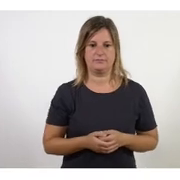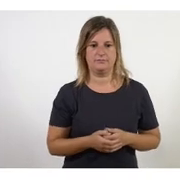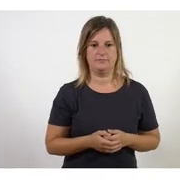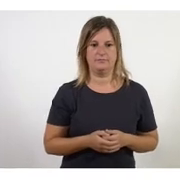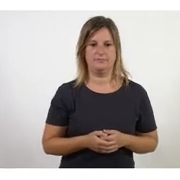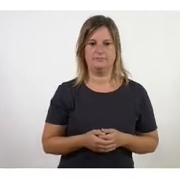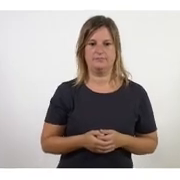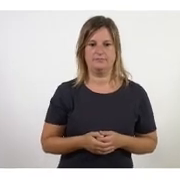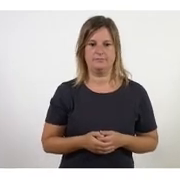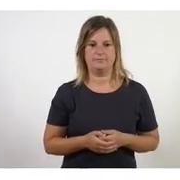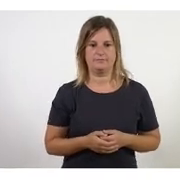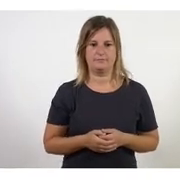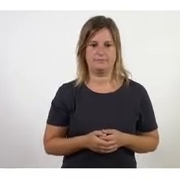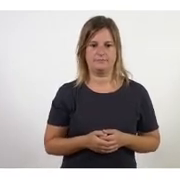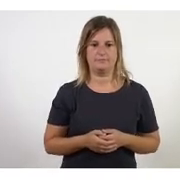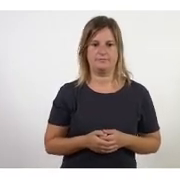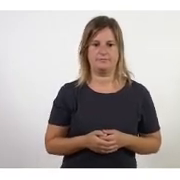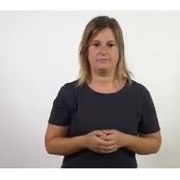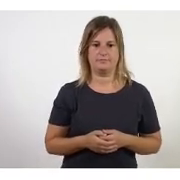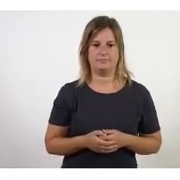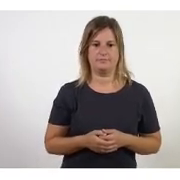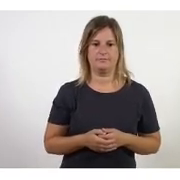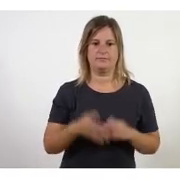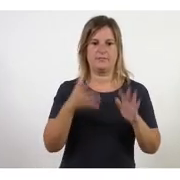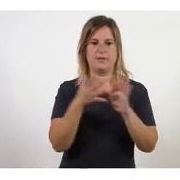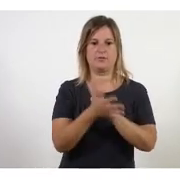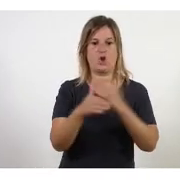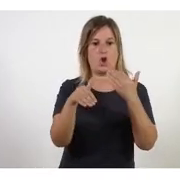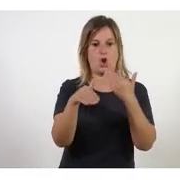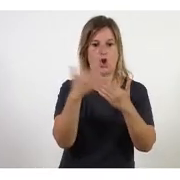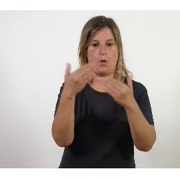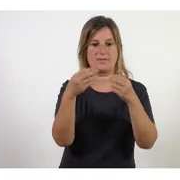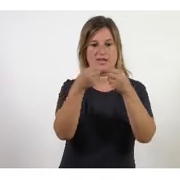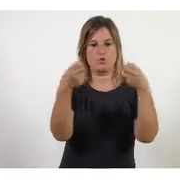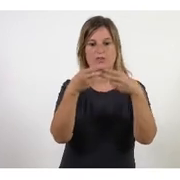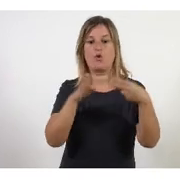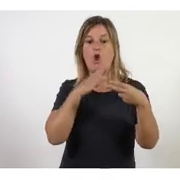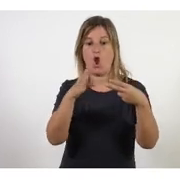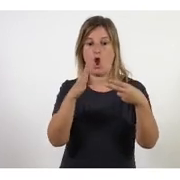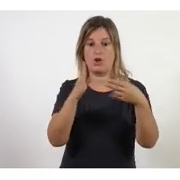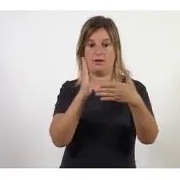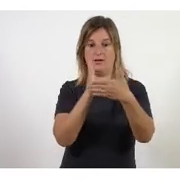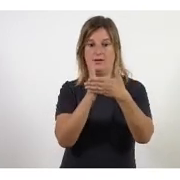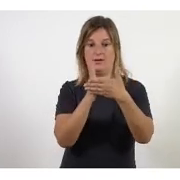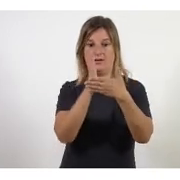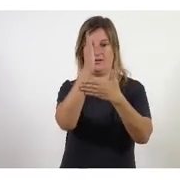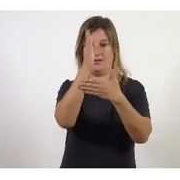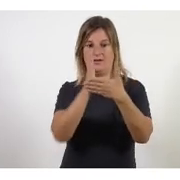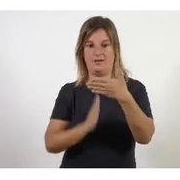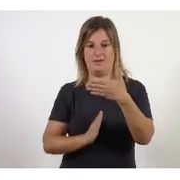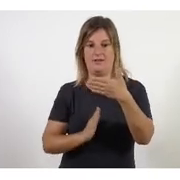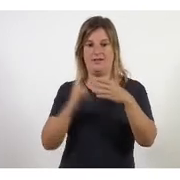aquesta capa de text, el que farem és col·locar-nos en el moment que volem que comenci i ara fixeu-vos on estic jo